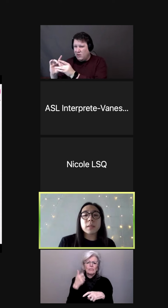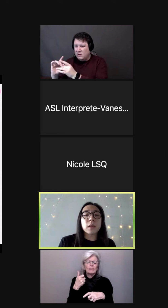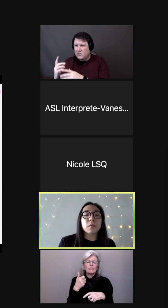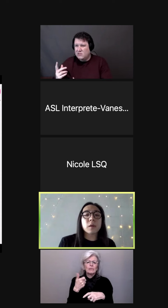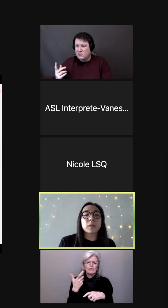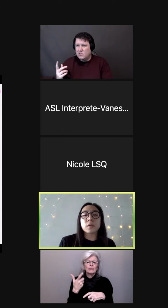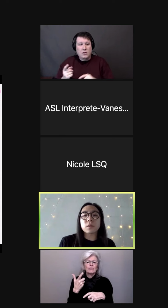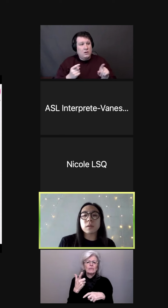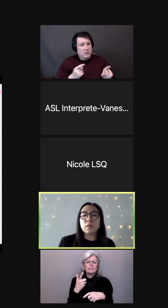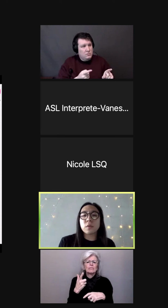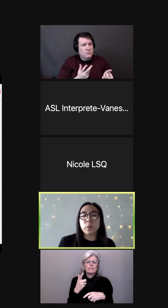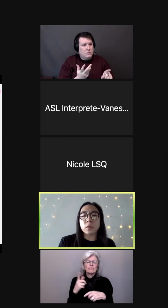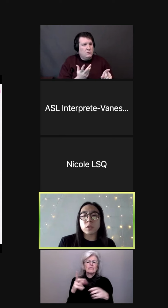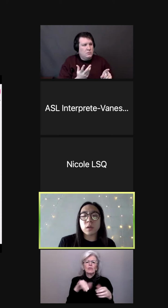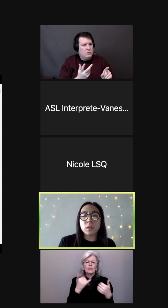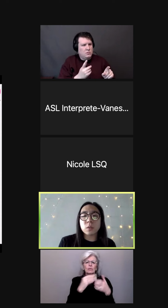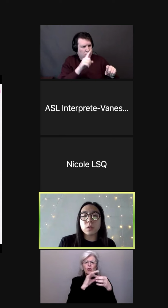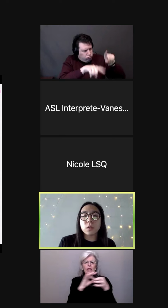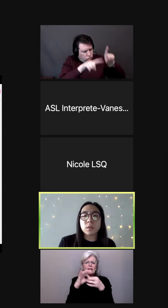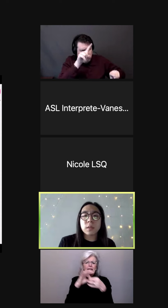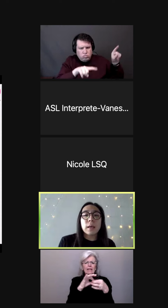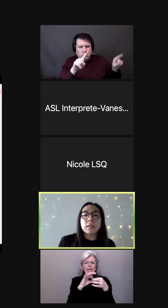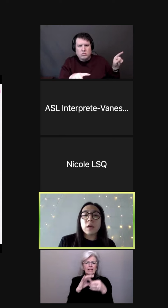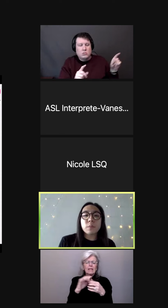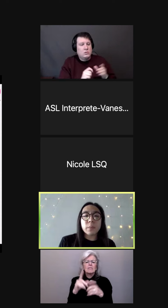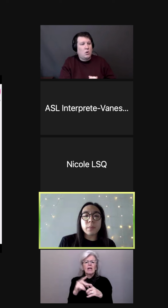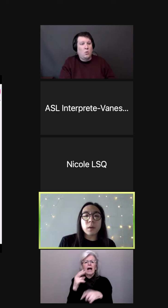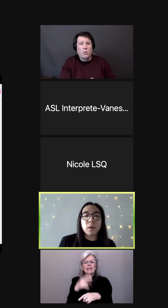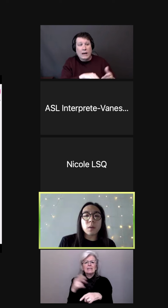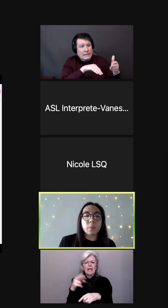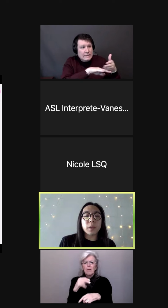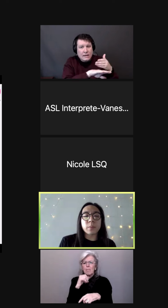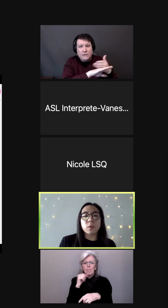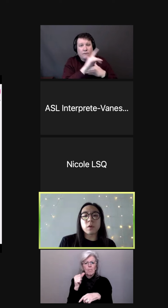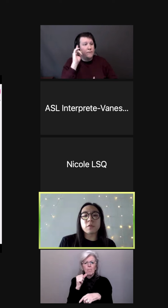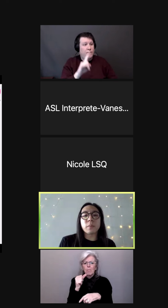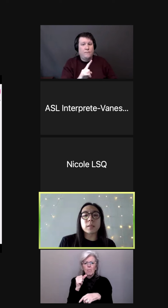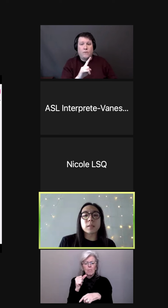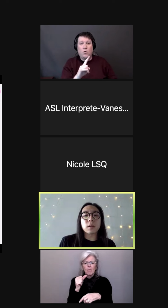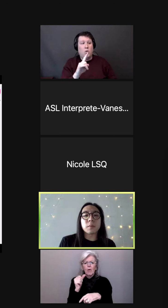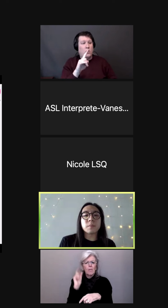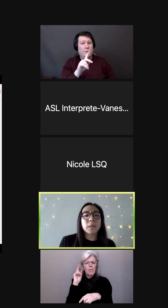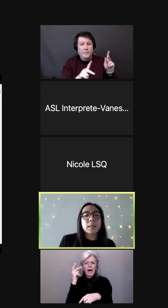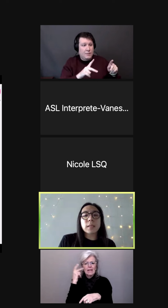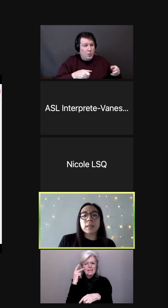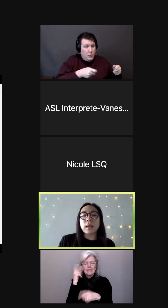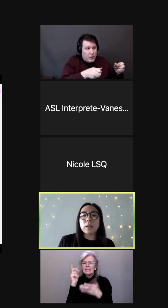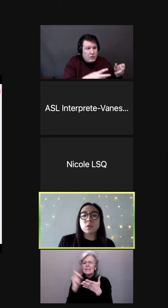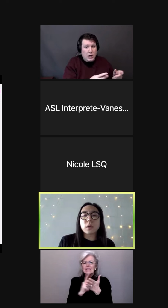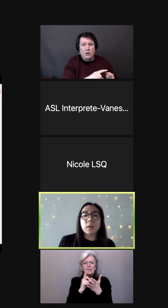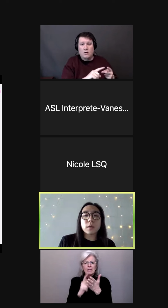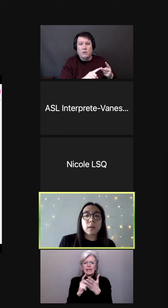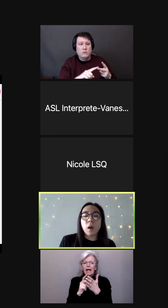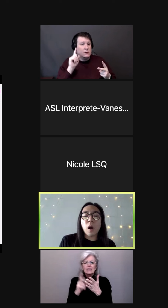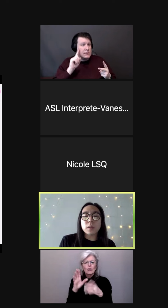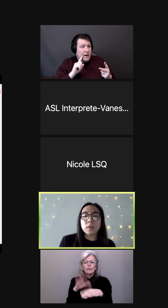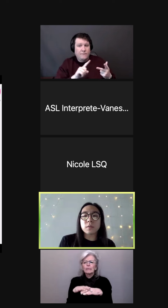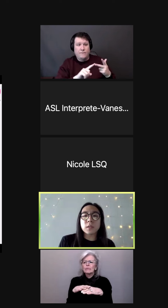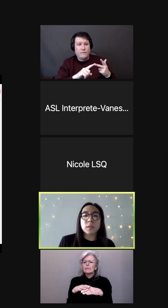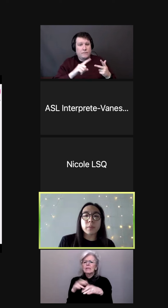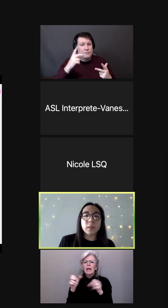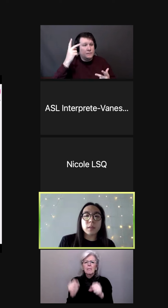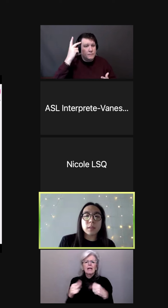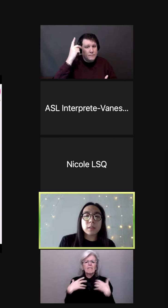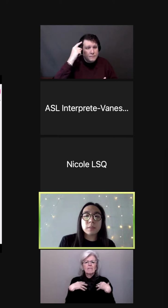interconnectée. Le handicap n'est pas monolithique, la discrimination sur la capacité physique se